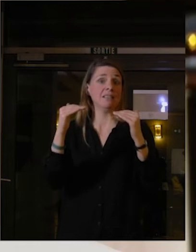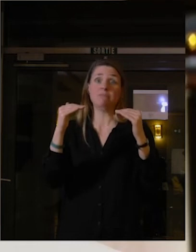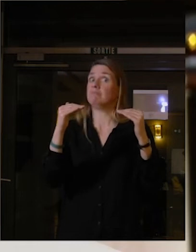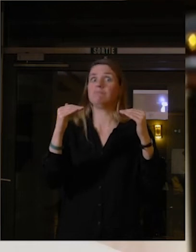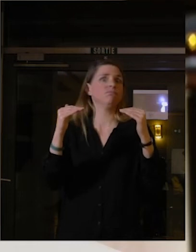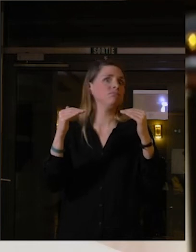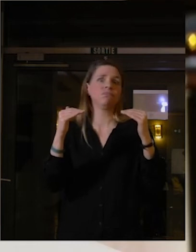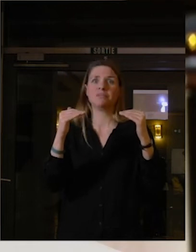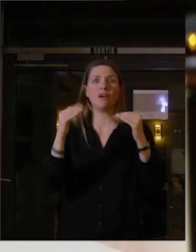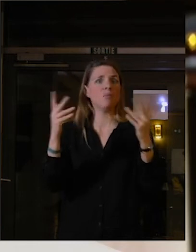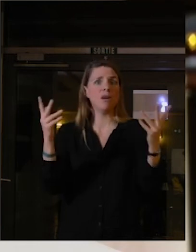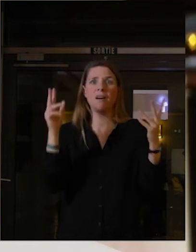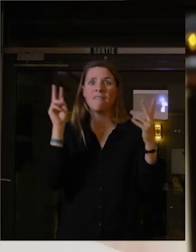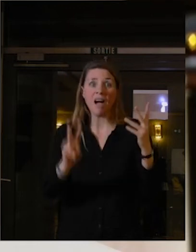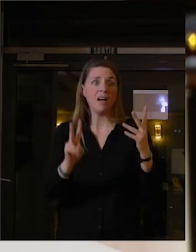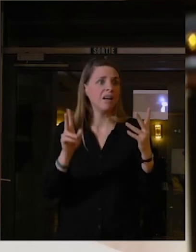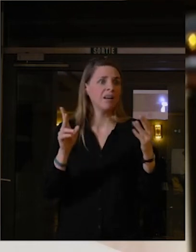une démarche journalistique, en fait.